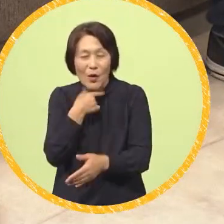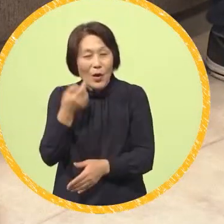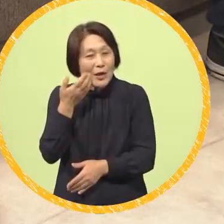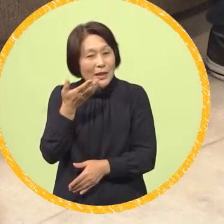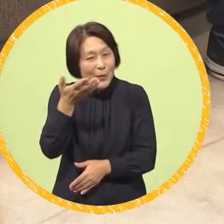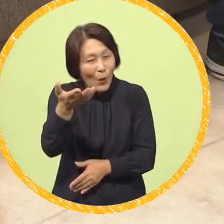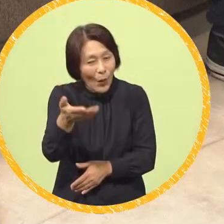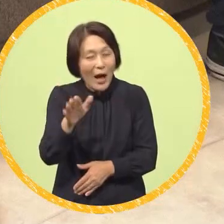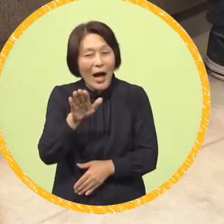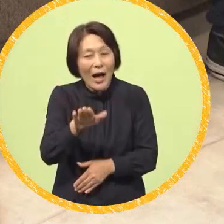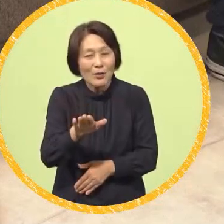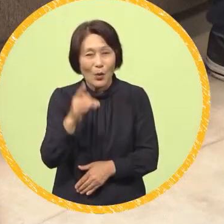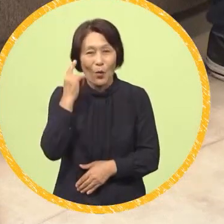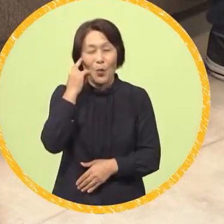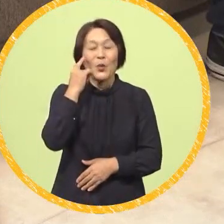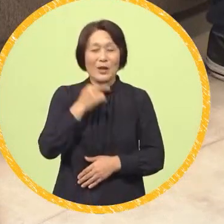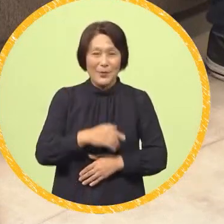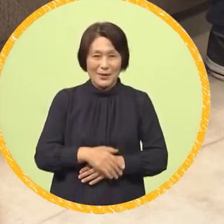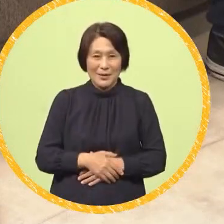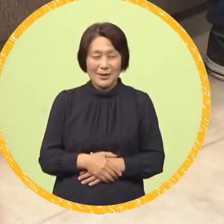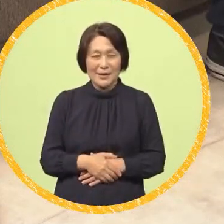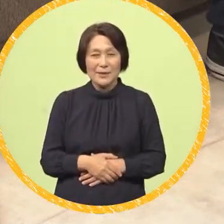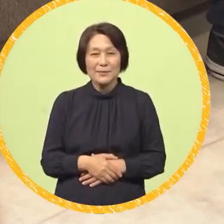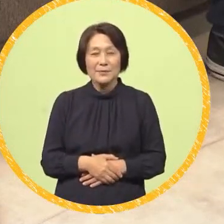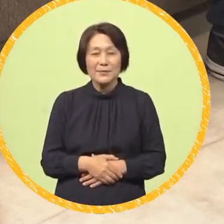ていう姿勢を見せてもらってますね。